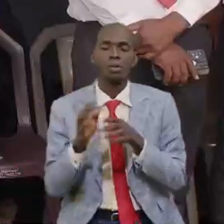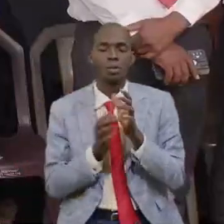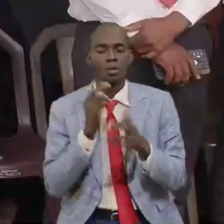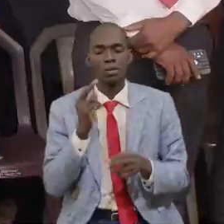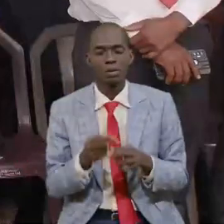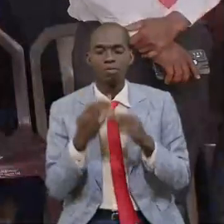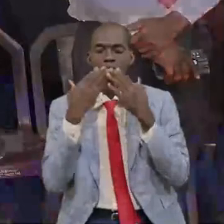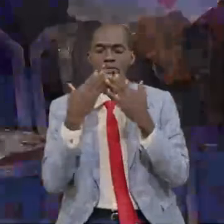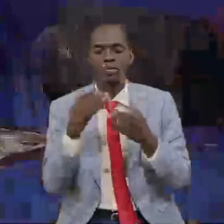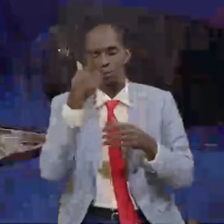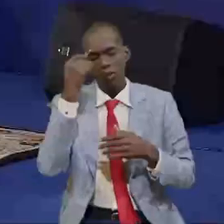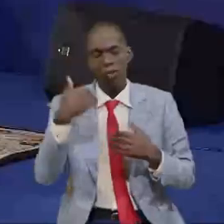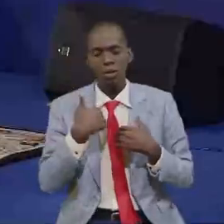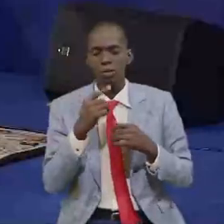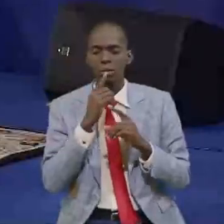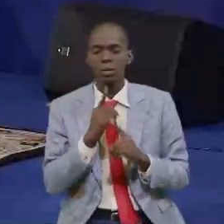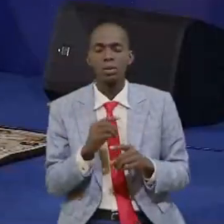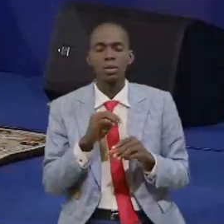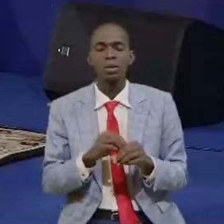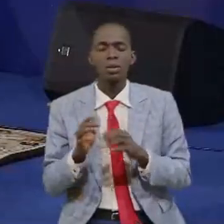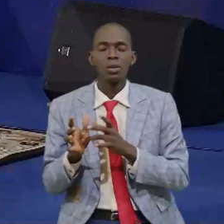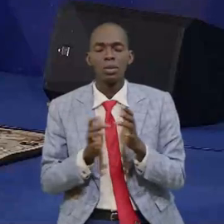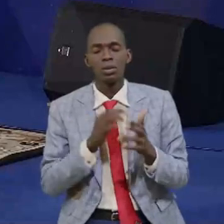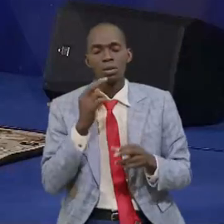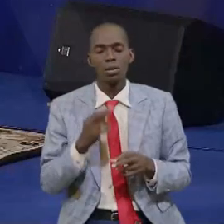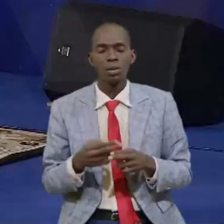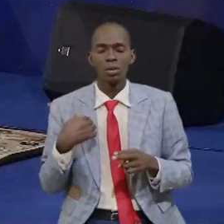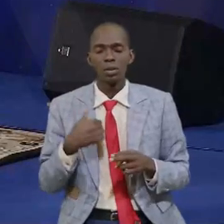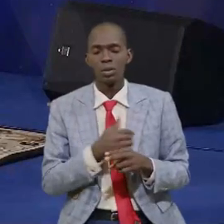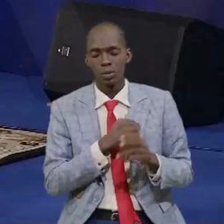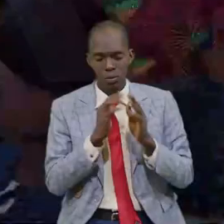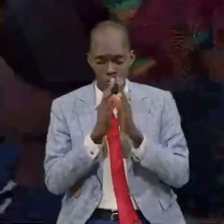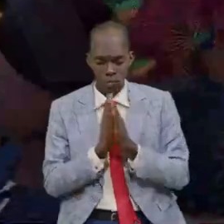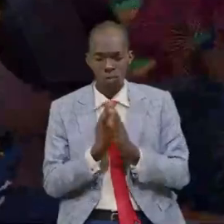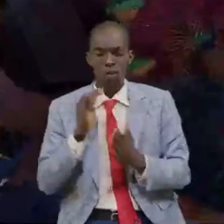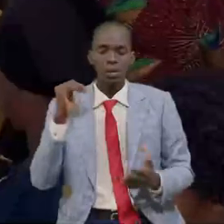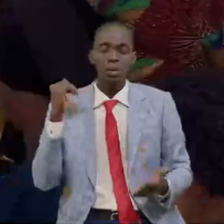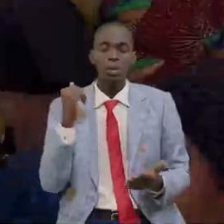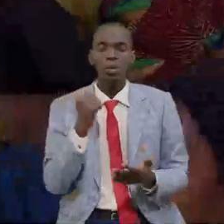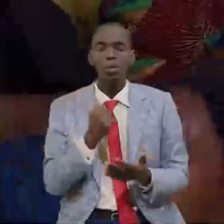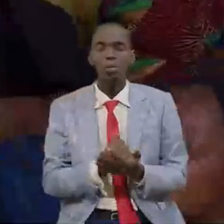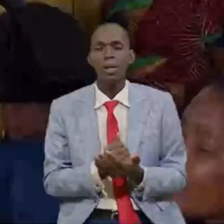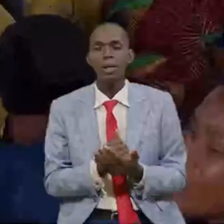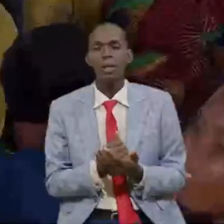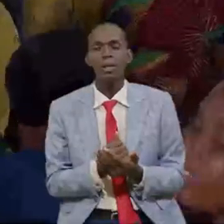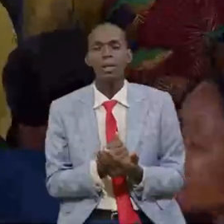Jésus. Merci pour l'exaucement. Au nom de Jésus, nous prions.